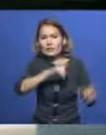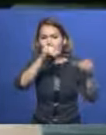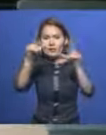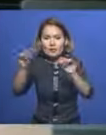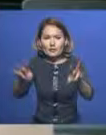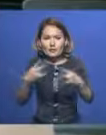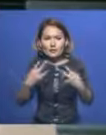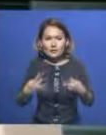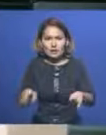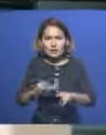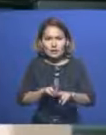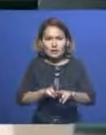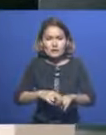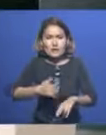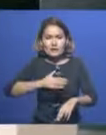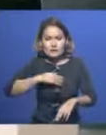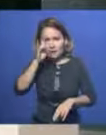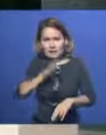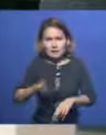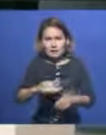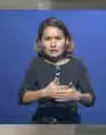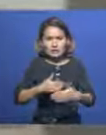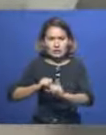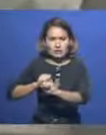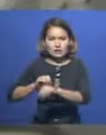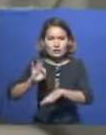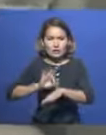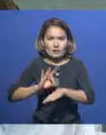сапарларын кейінге шегергені абзал дейді мамандар.